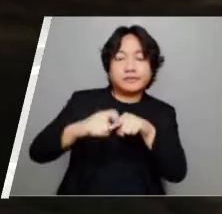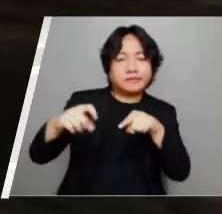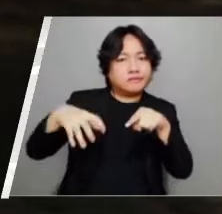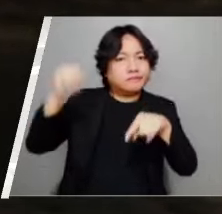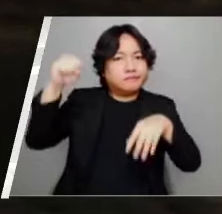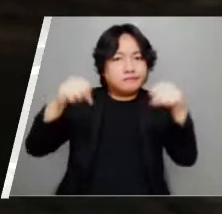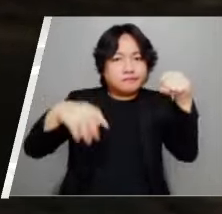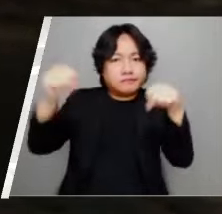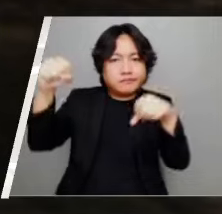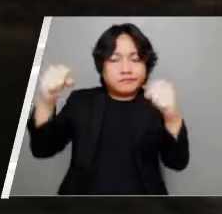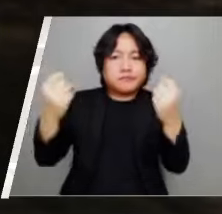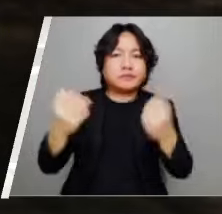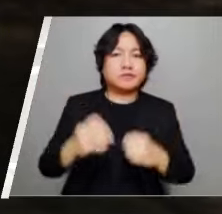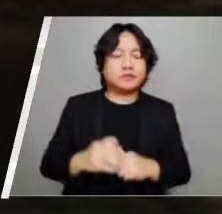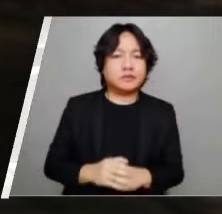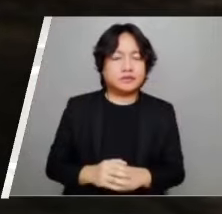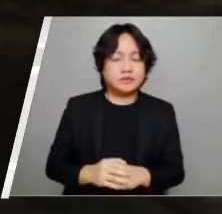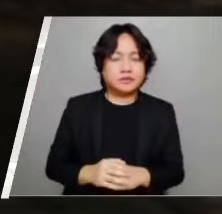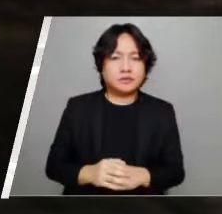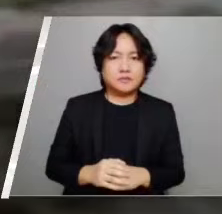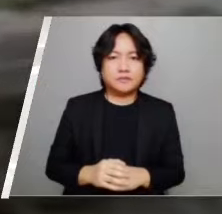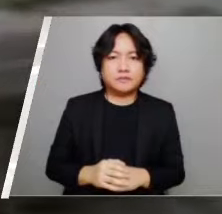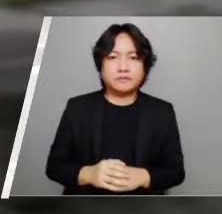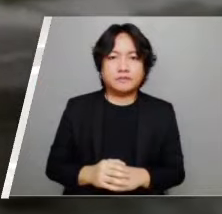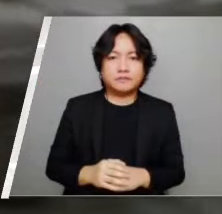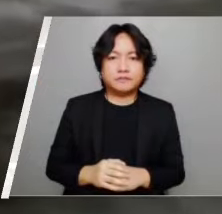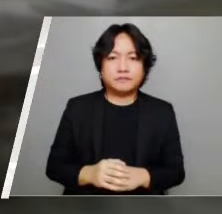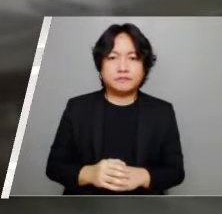na ng storm surge.